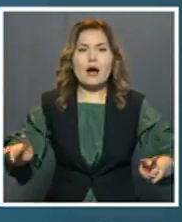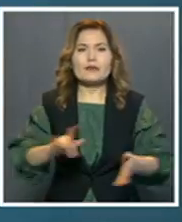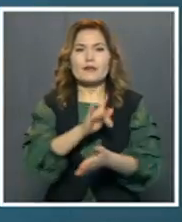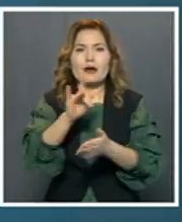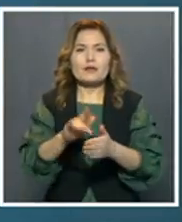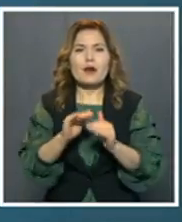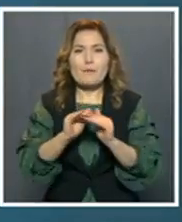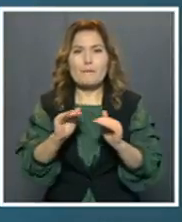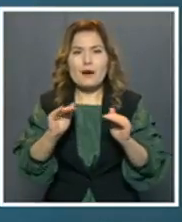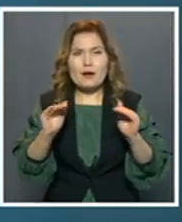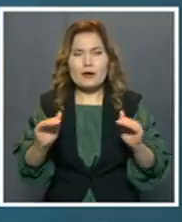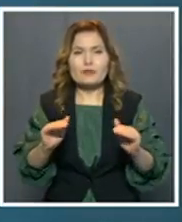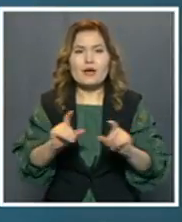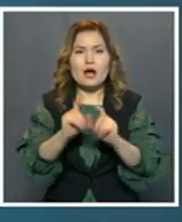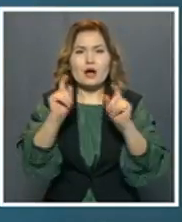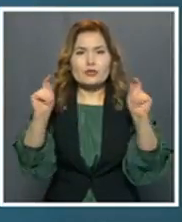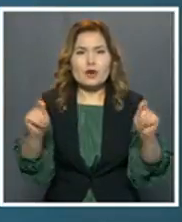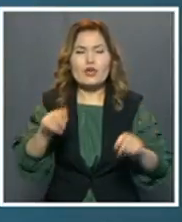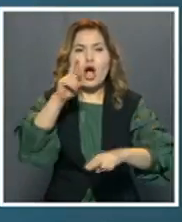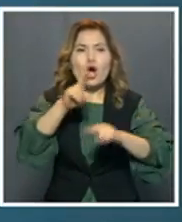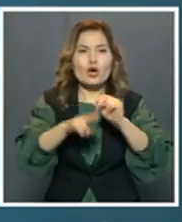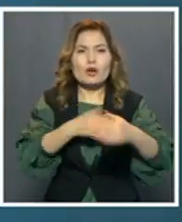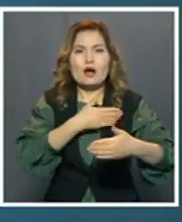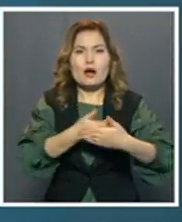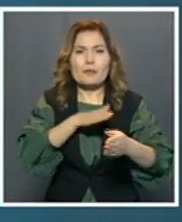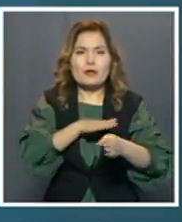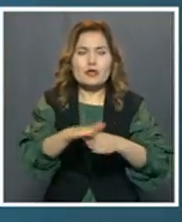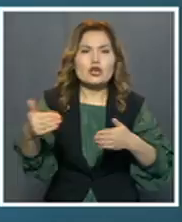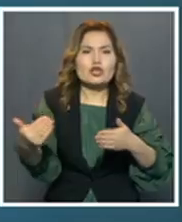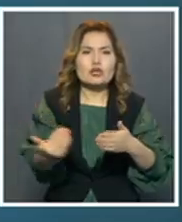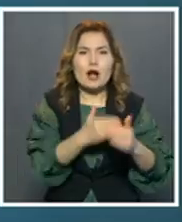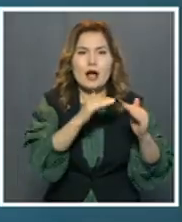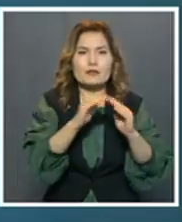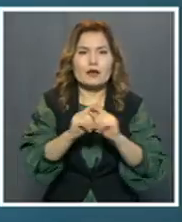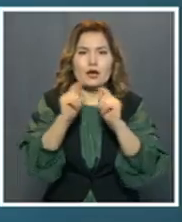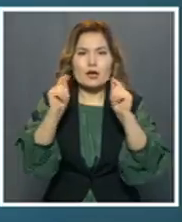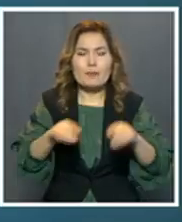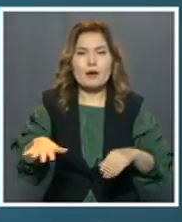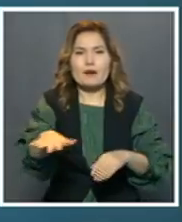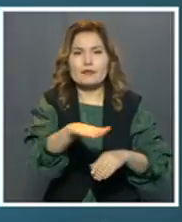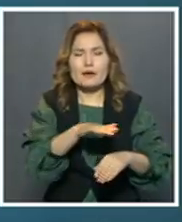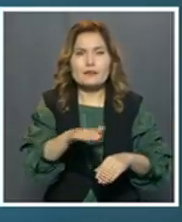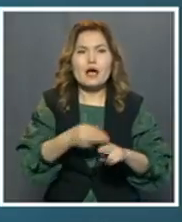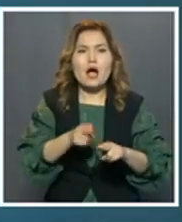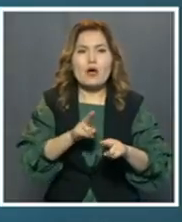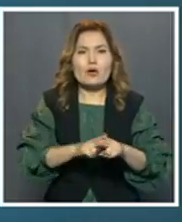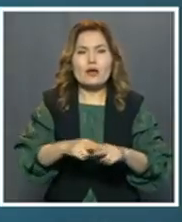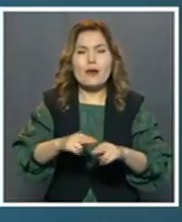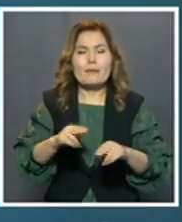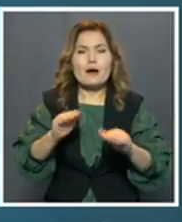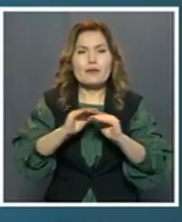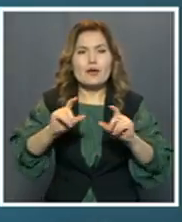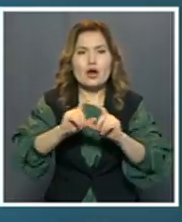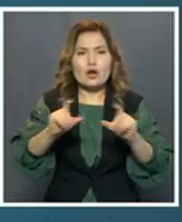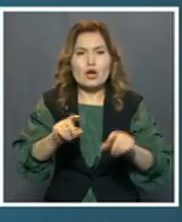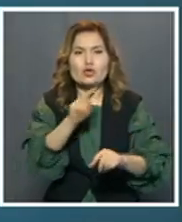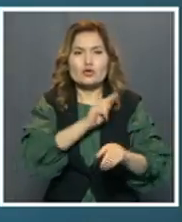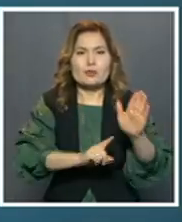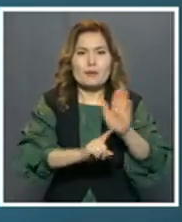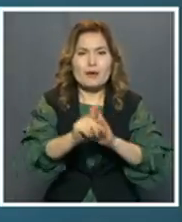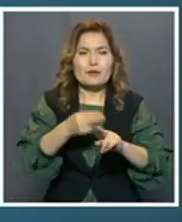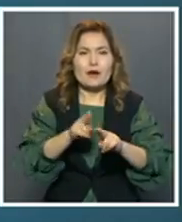Елордада балабақша қатары толықты. Құрылыс қарқын алып, жаңа нысандар қатары көбейген ауданда Сказка-атты мектепке дейінгі мекеме жұмысын